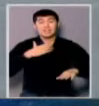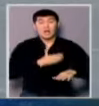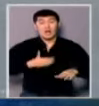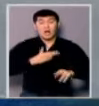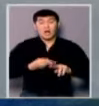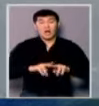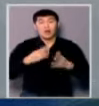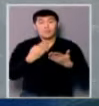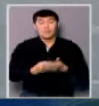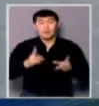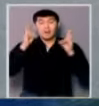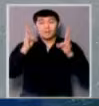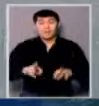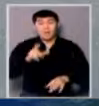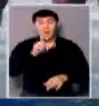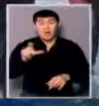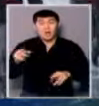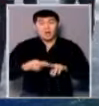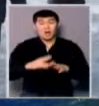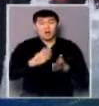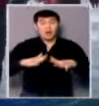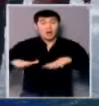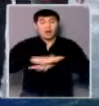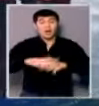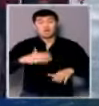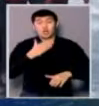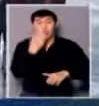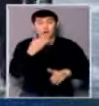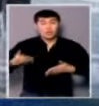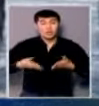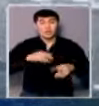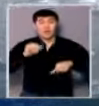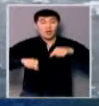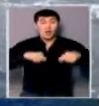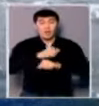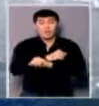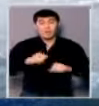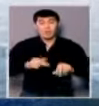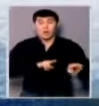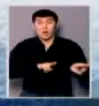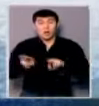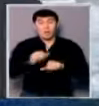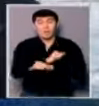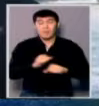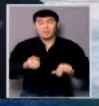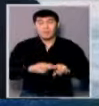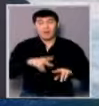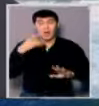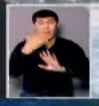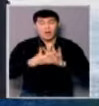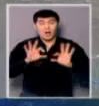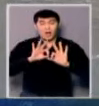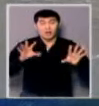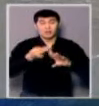жағдай. Сондықтан төтеншеліктер дабыл қағып, қала халқына мұздың үстінде велосипед тебуге, конькимен жүруге болмайтынын